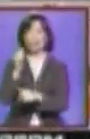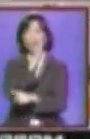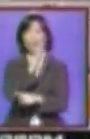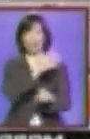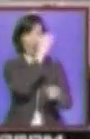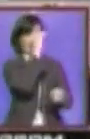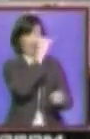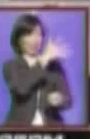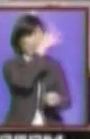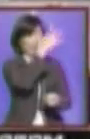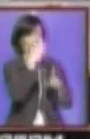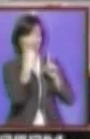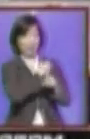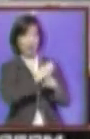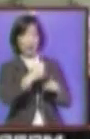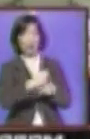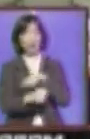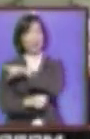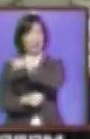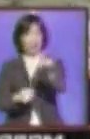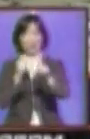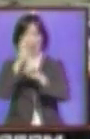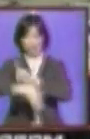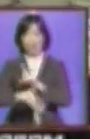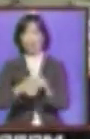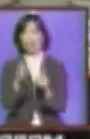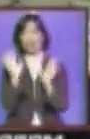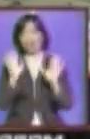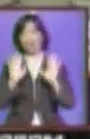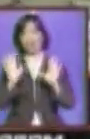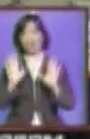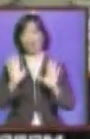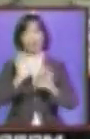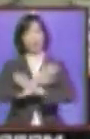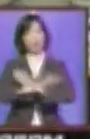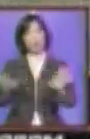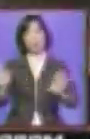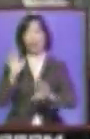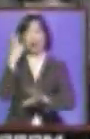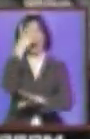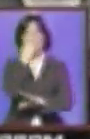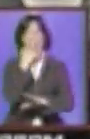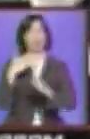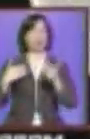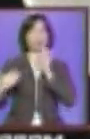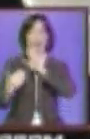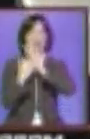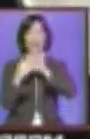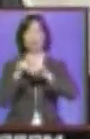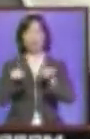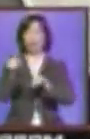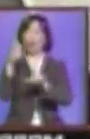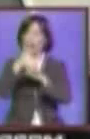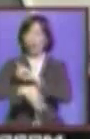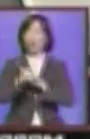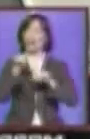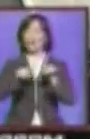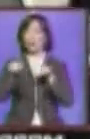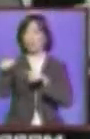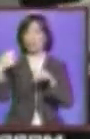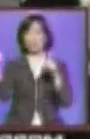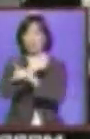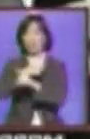asawa ko. Yan lang, may pagkapalikero. Huwag sana magalit ang mga anak ko. Totoo. Sa ngayon, pinapasadyos na raw niya